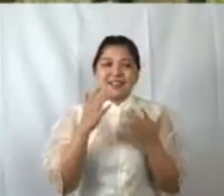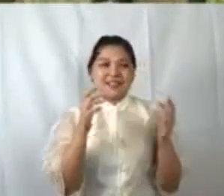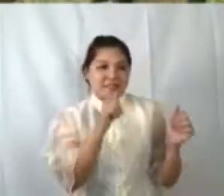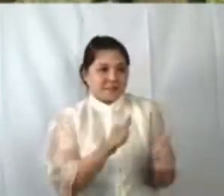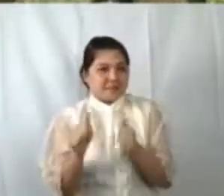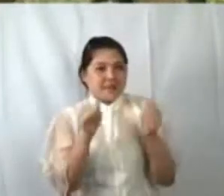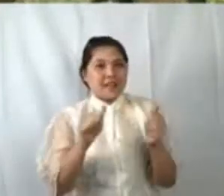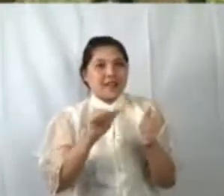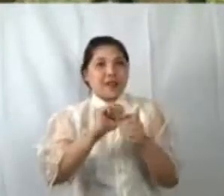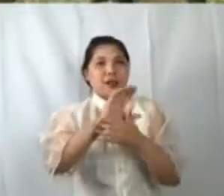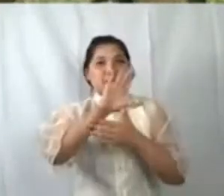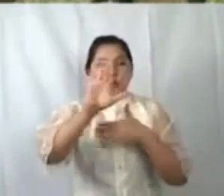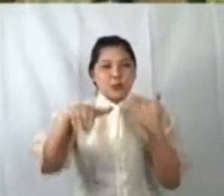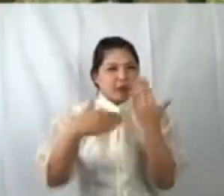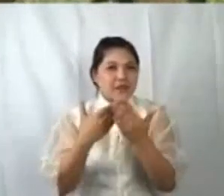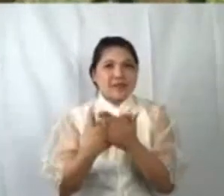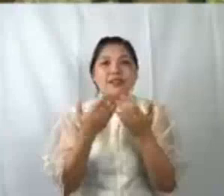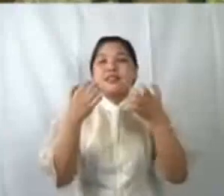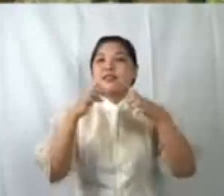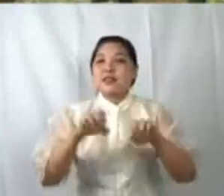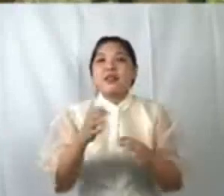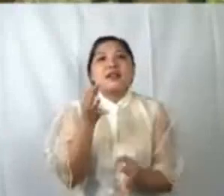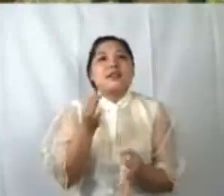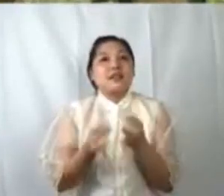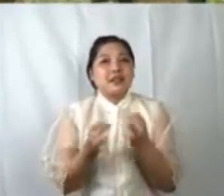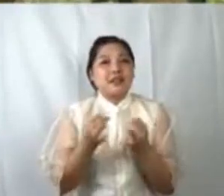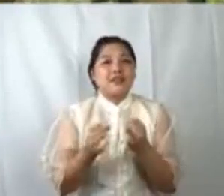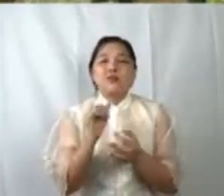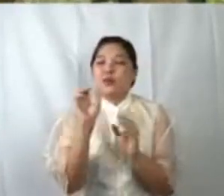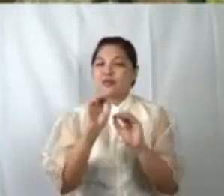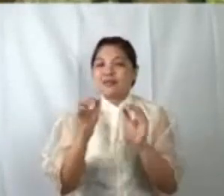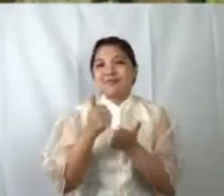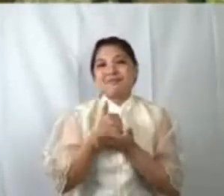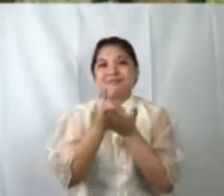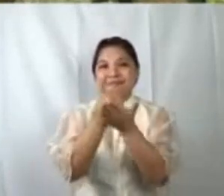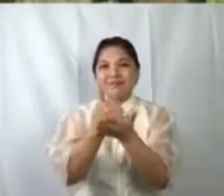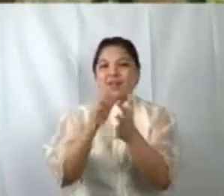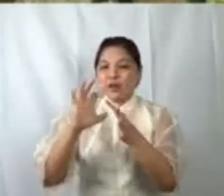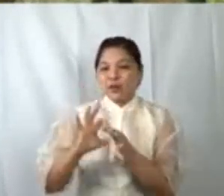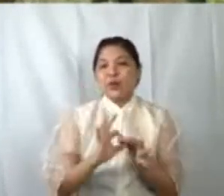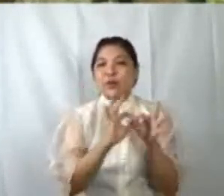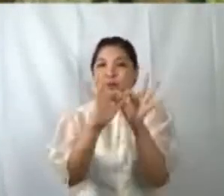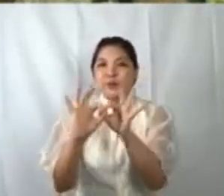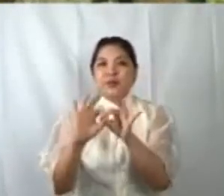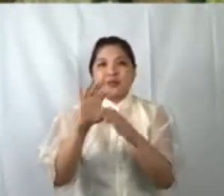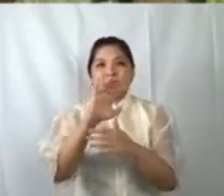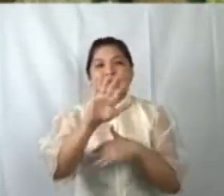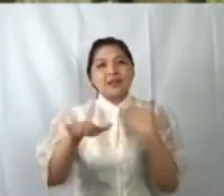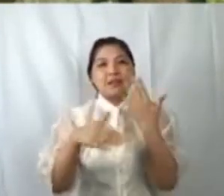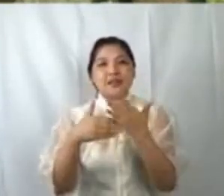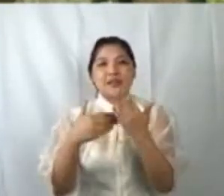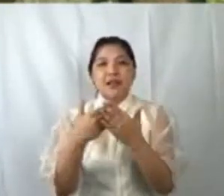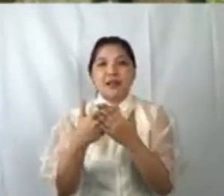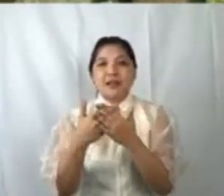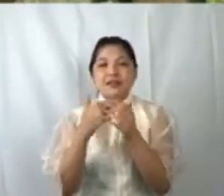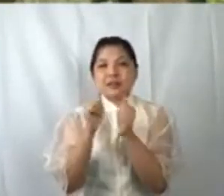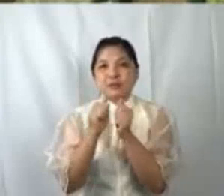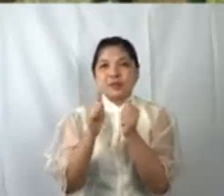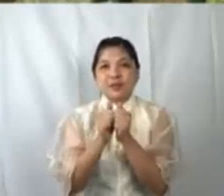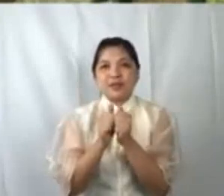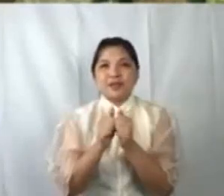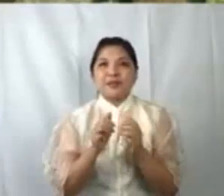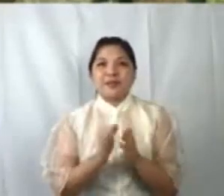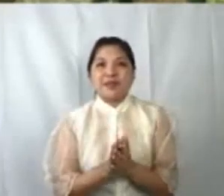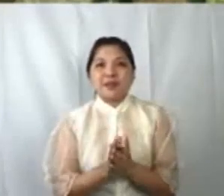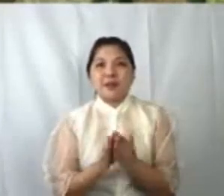kaayos ang kabuuan ng ating event kung wala ang tulong at kolaborasyon ng ating mga kapanalig na ito sa likod